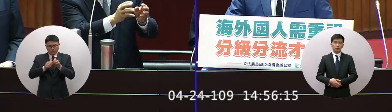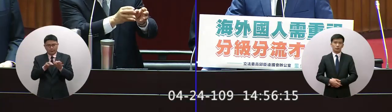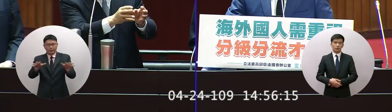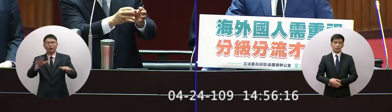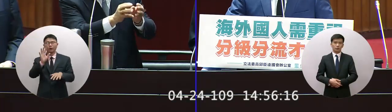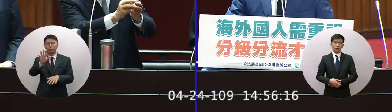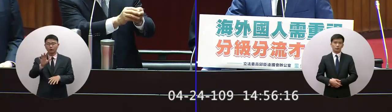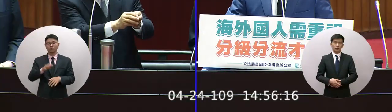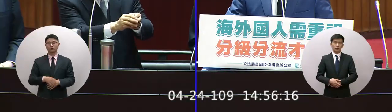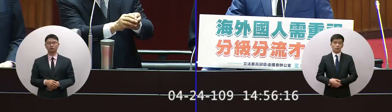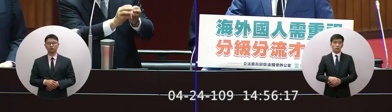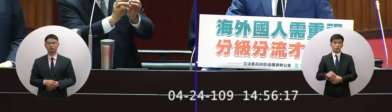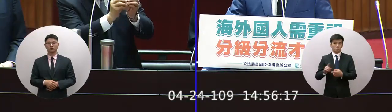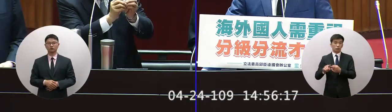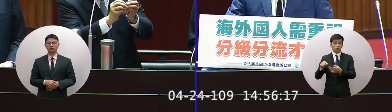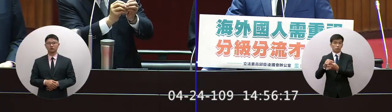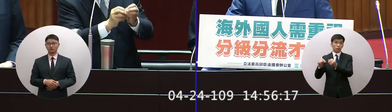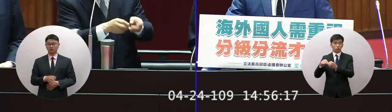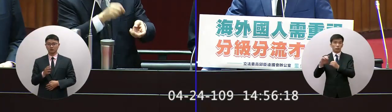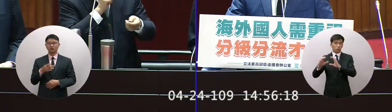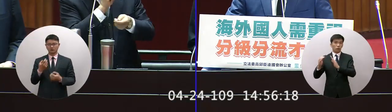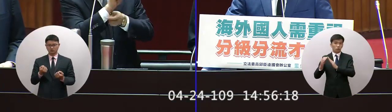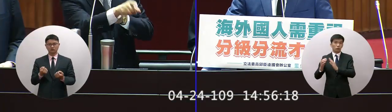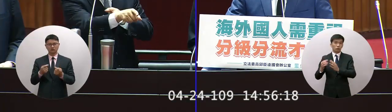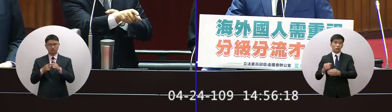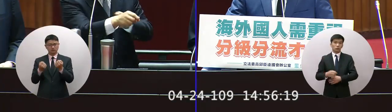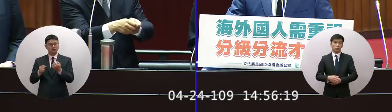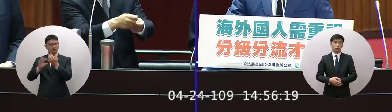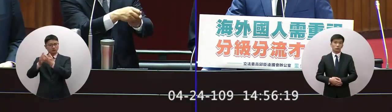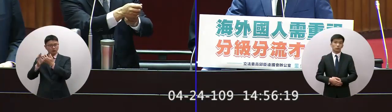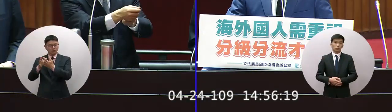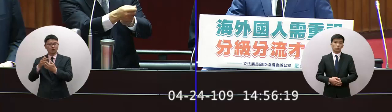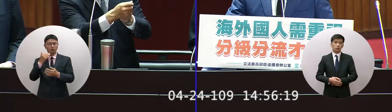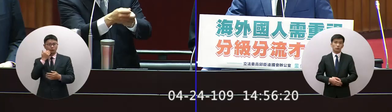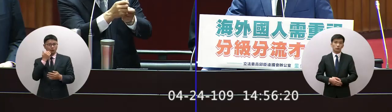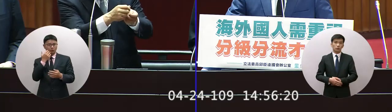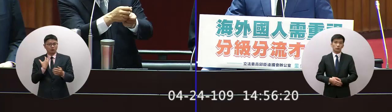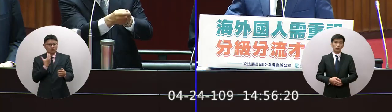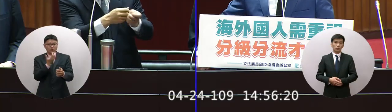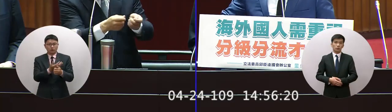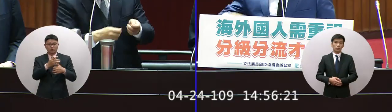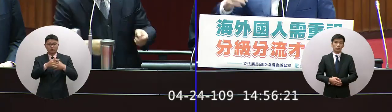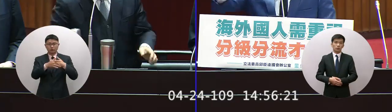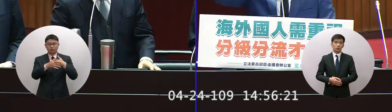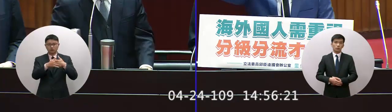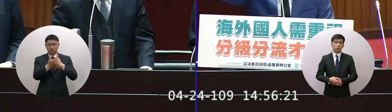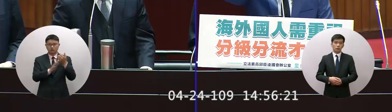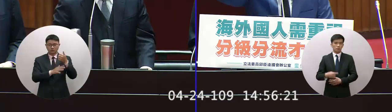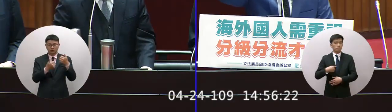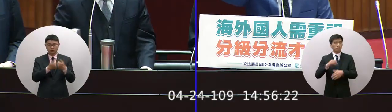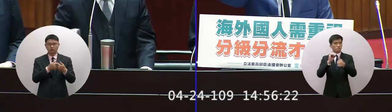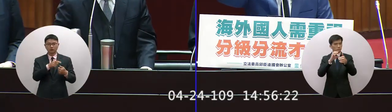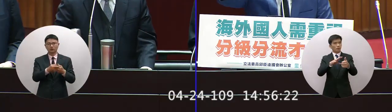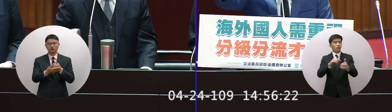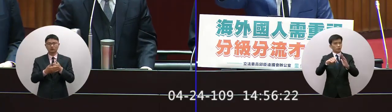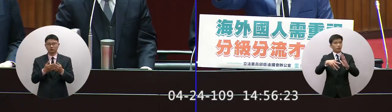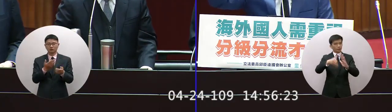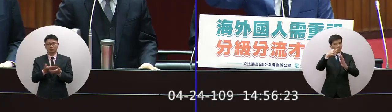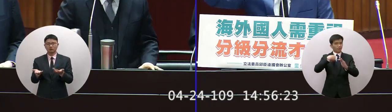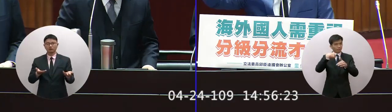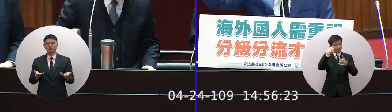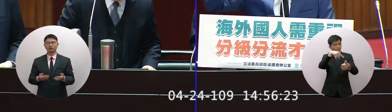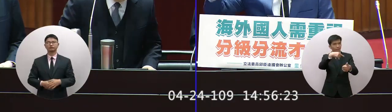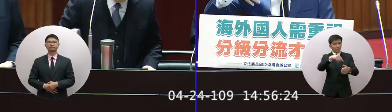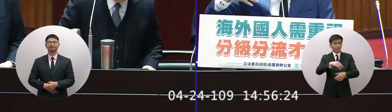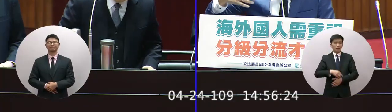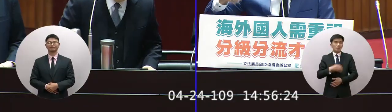因呢， 其实我国家 海外人有来游玩，那那叫台湾伊嘛要分咯。 我跟你讲啊，伊就在我咧搞啦，可能你唔